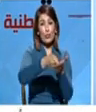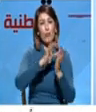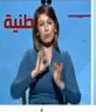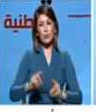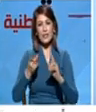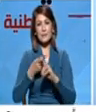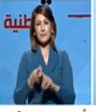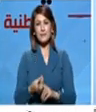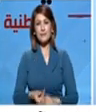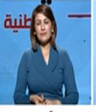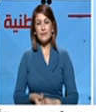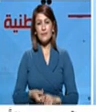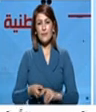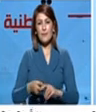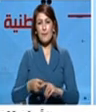المشروع